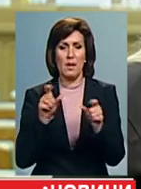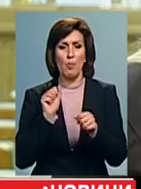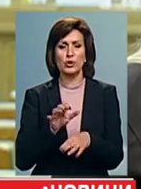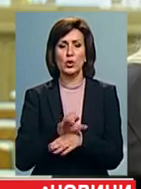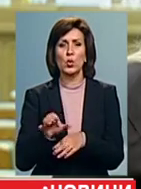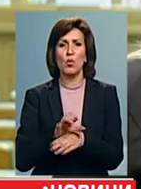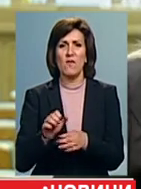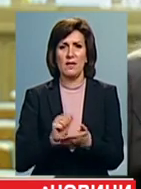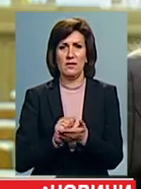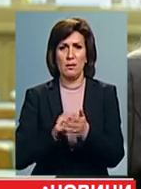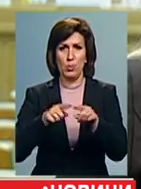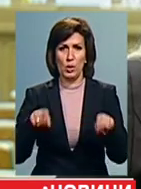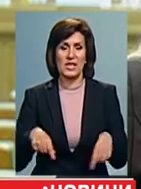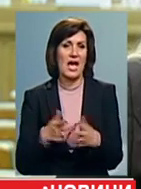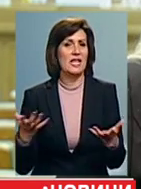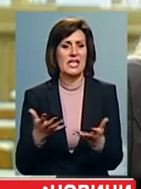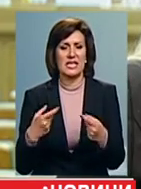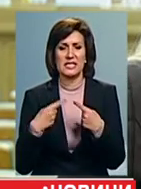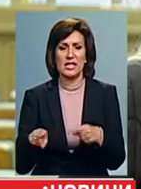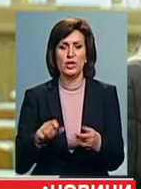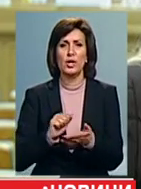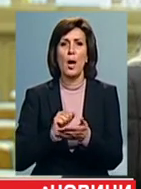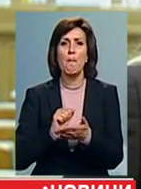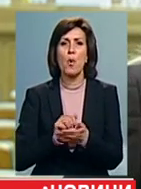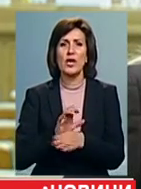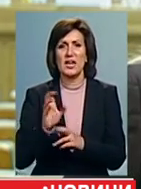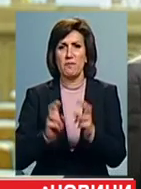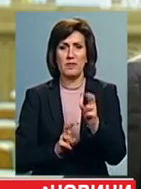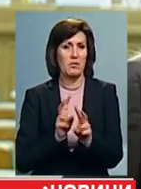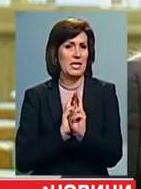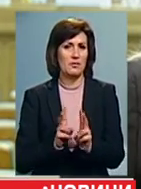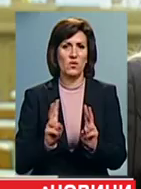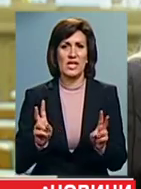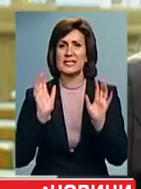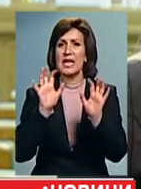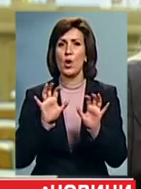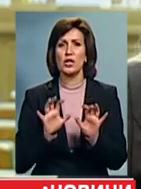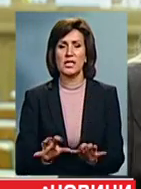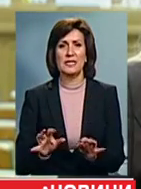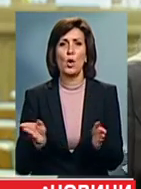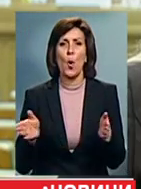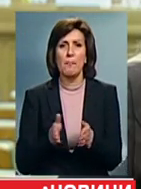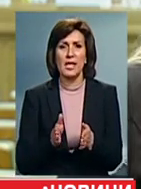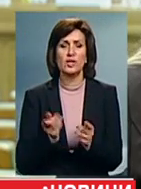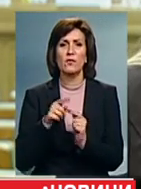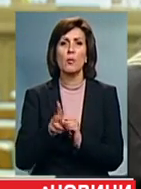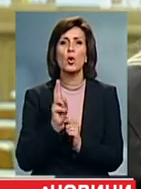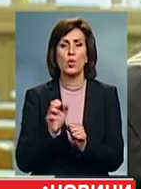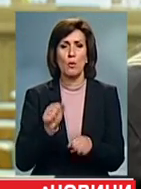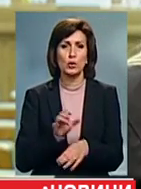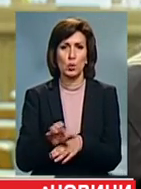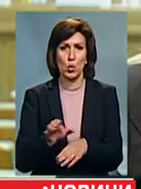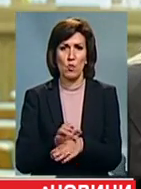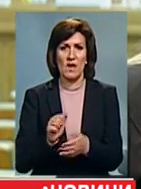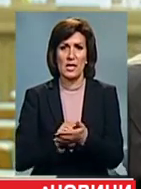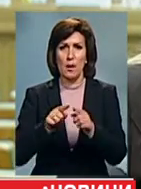друкувати бюлетені, а не якийсь там інший поліграф підприємство. Хоча ніяких законодавчих обмежень у тому, хто може